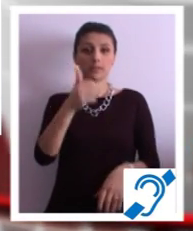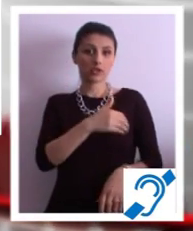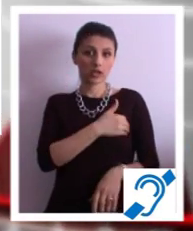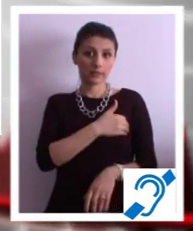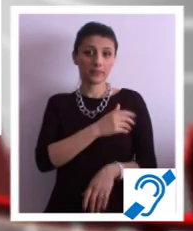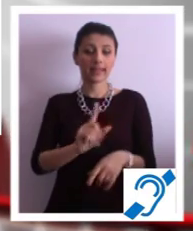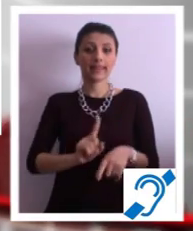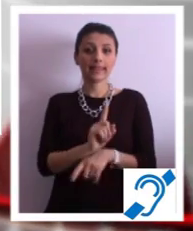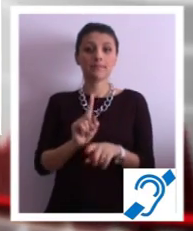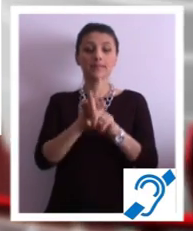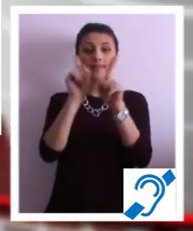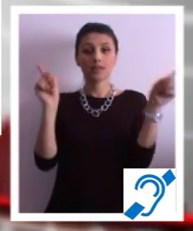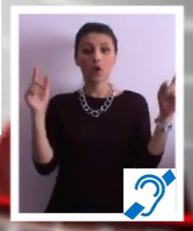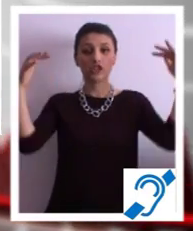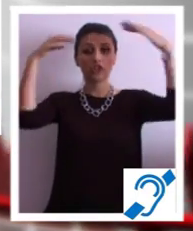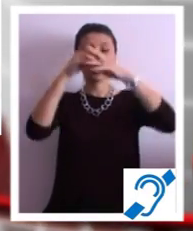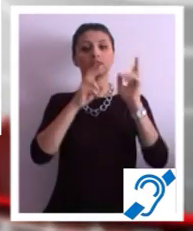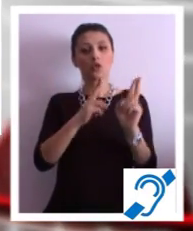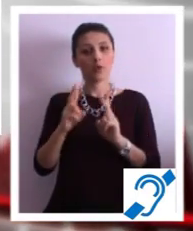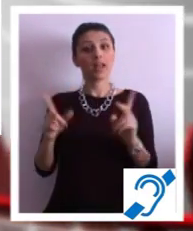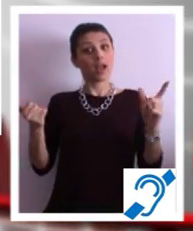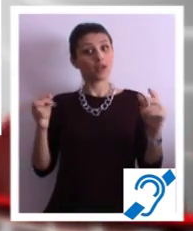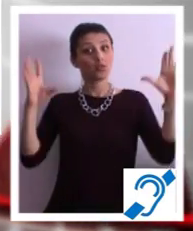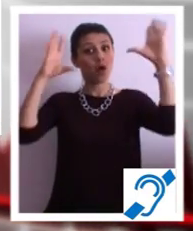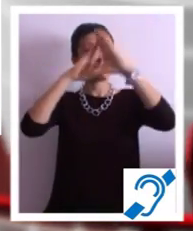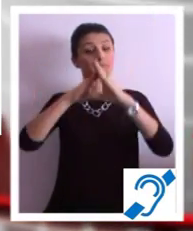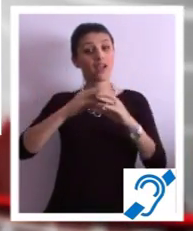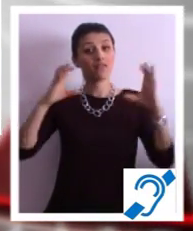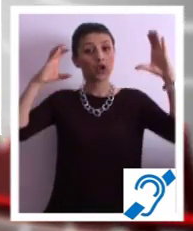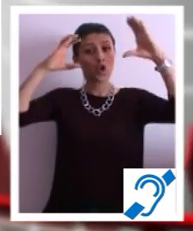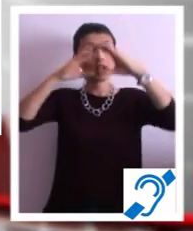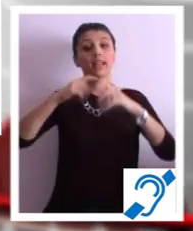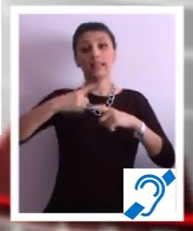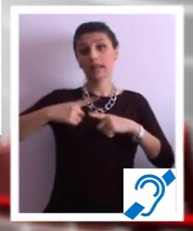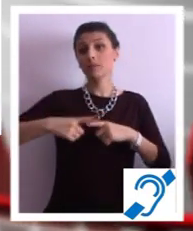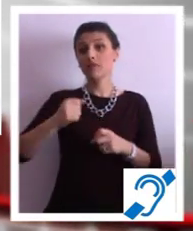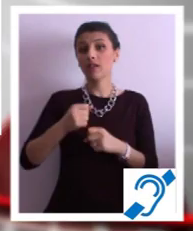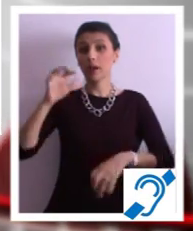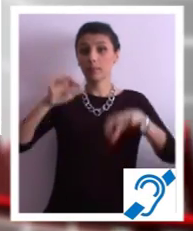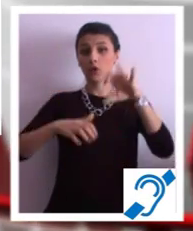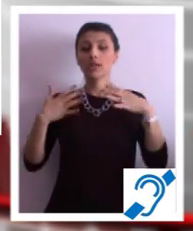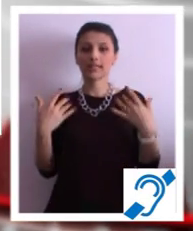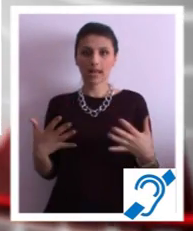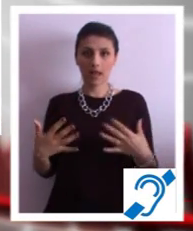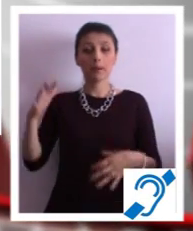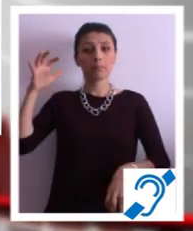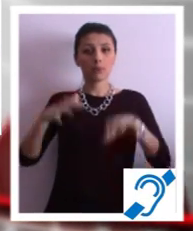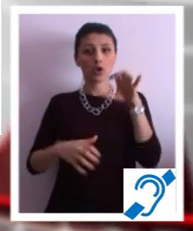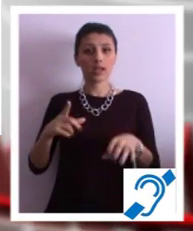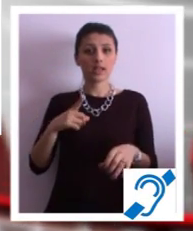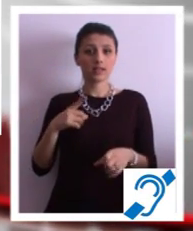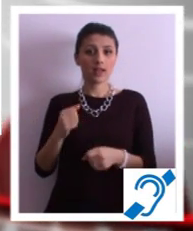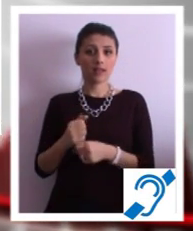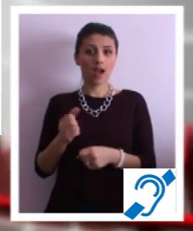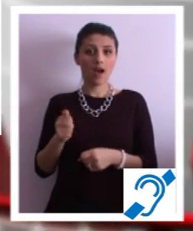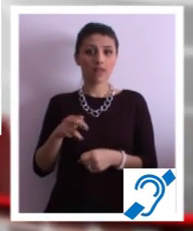grade. În cursul zilei cerul va fi variabil, dar noaptea se va nora treptat și local se vor semnala ploi slabe. Ploile vor avea și caracter